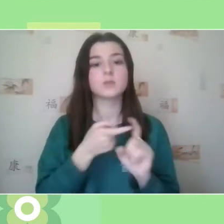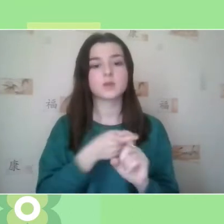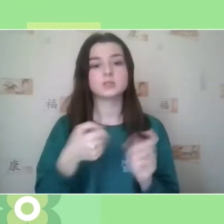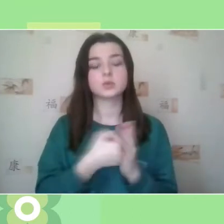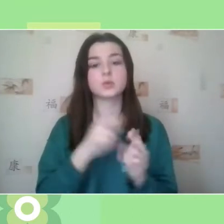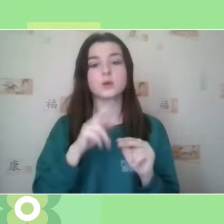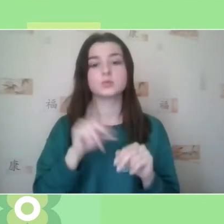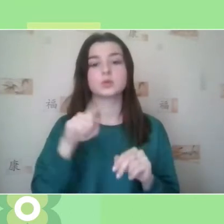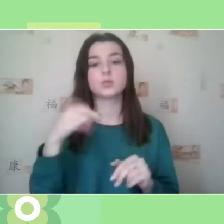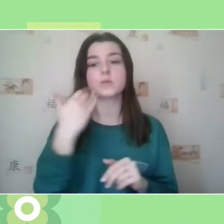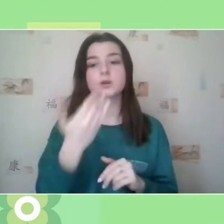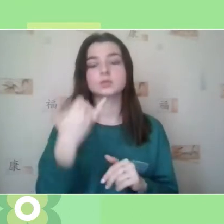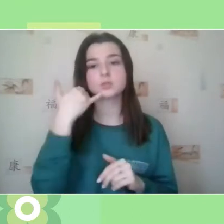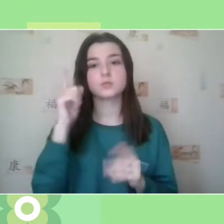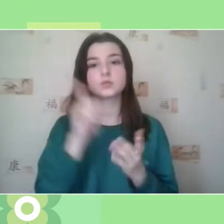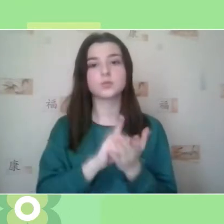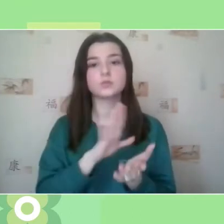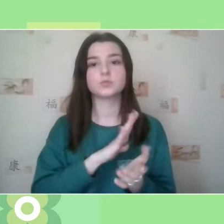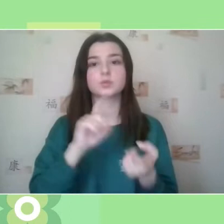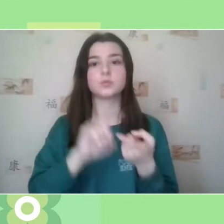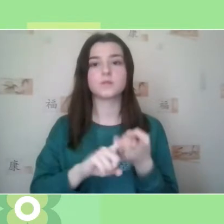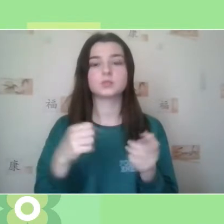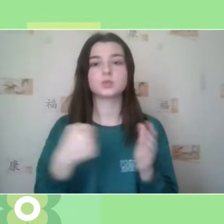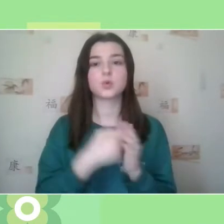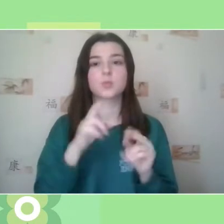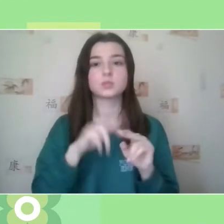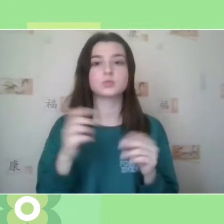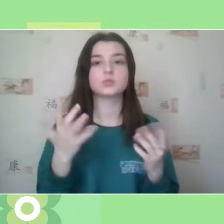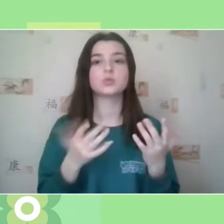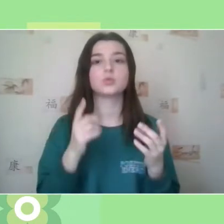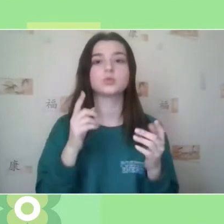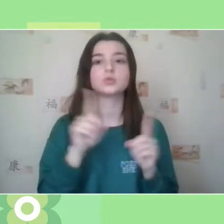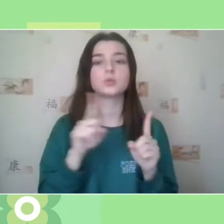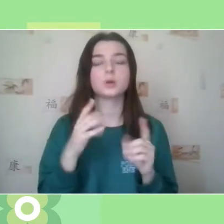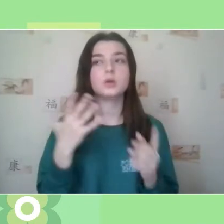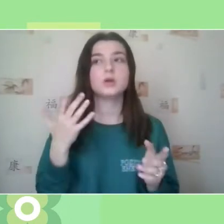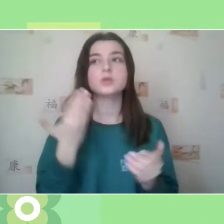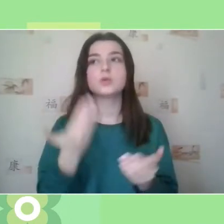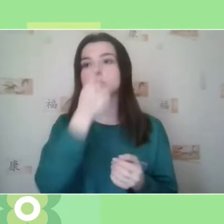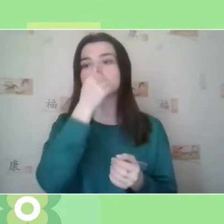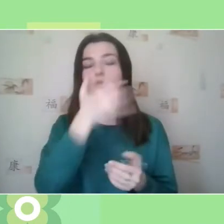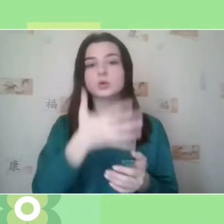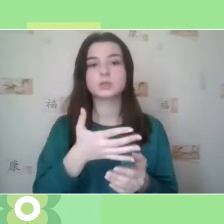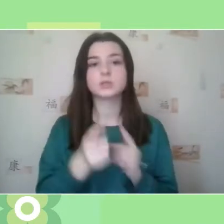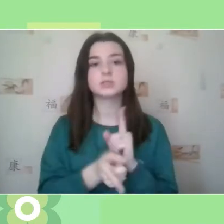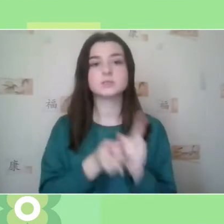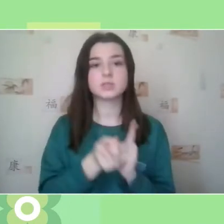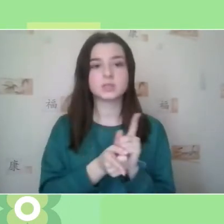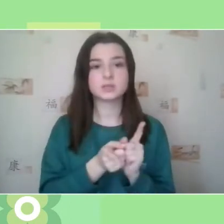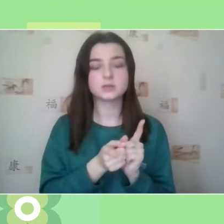Але номер вашого телефону повинен бути прив'язаний до паспорту для того, щоб його не могли змінити,